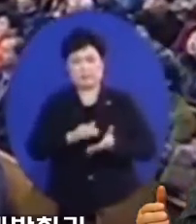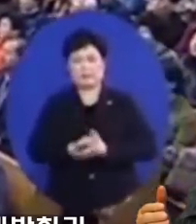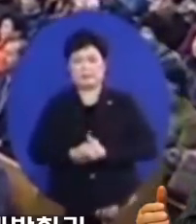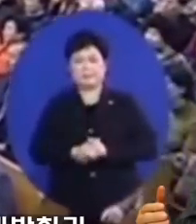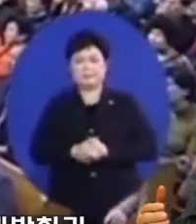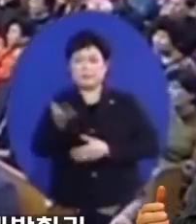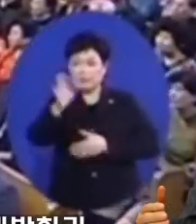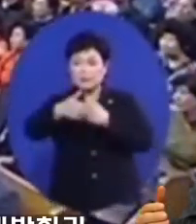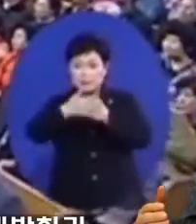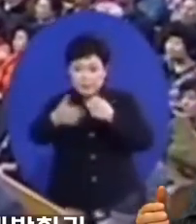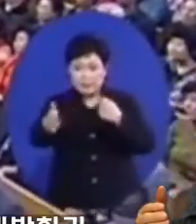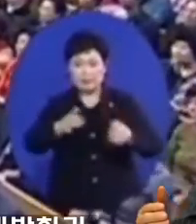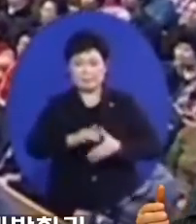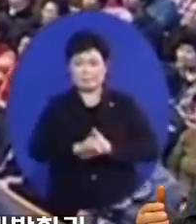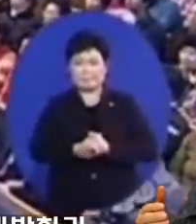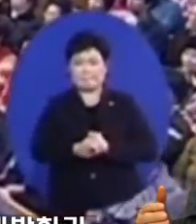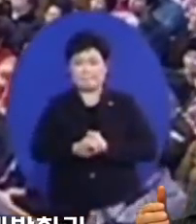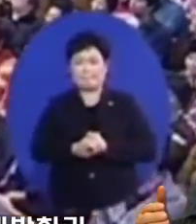그러므로